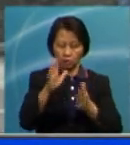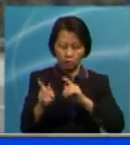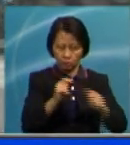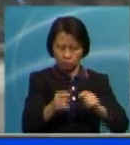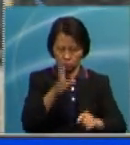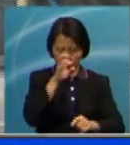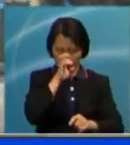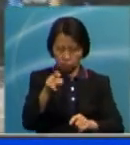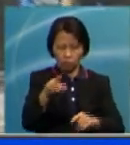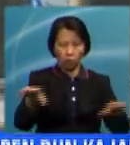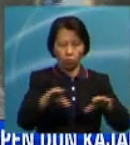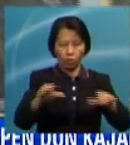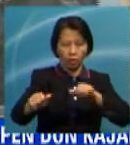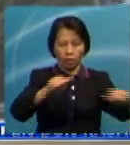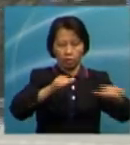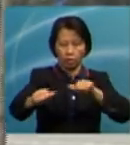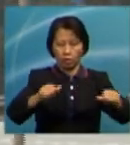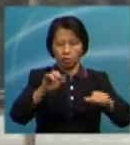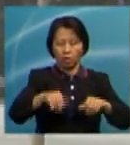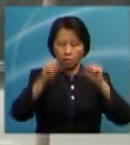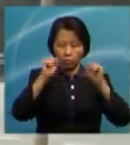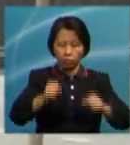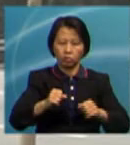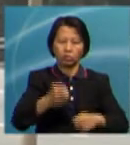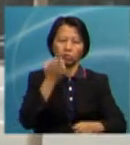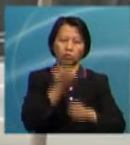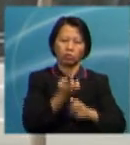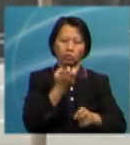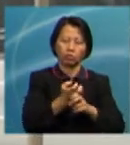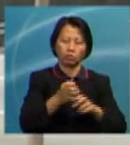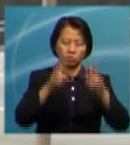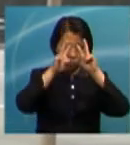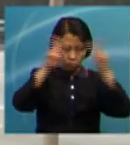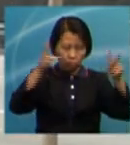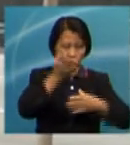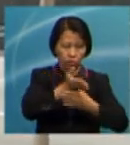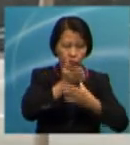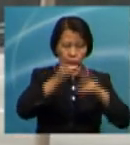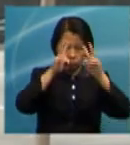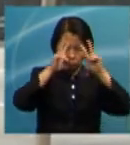terhadap mereka yang melakukan aktivitih yang boleh memudaratkan ketenteraman